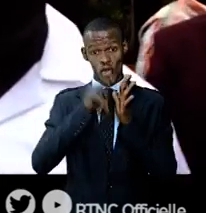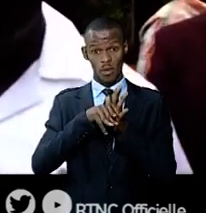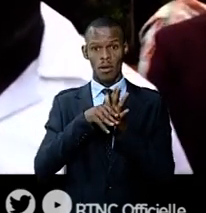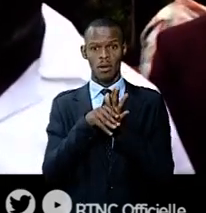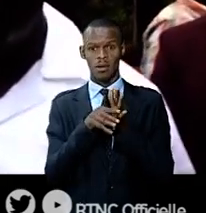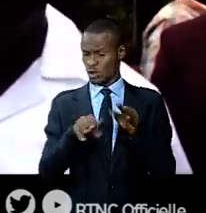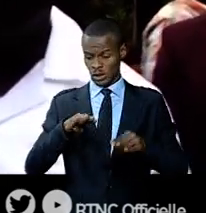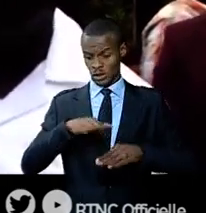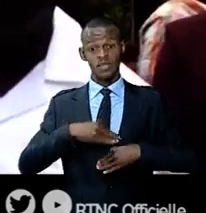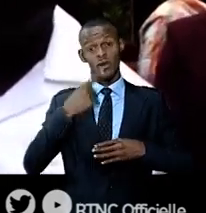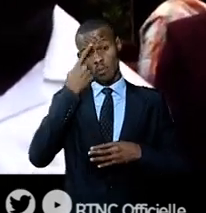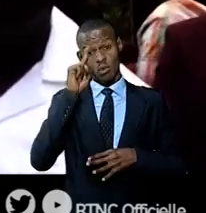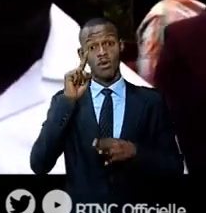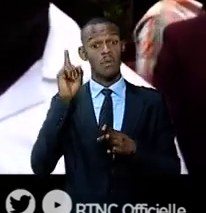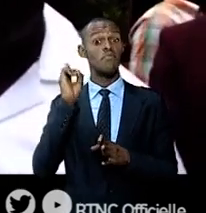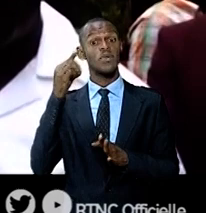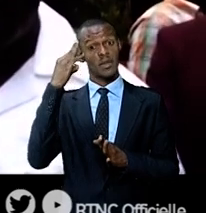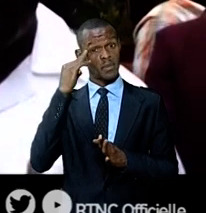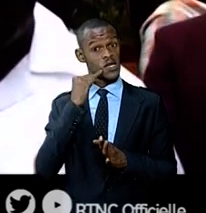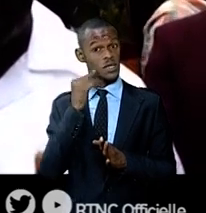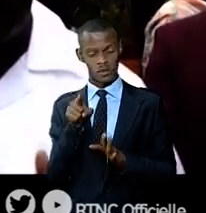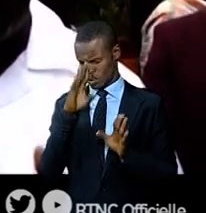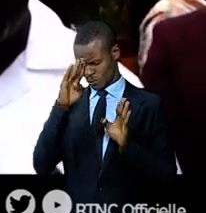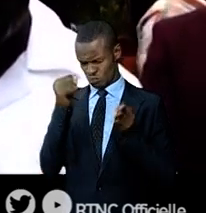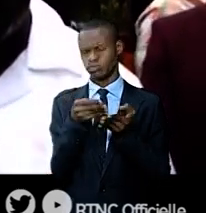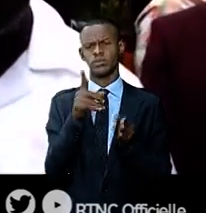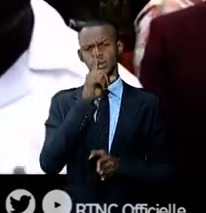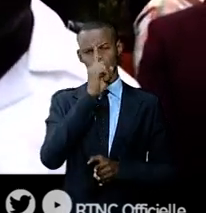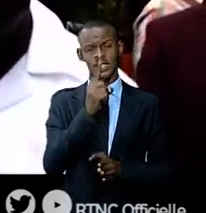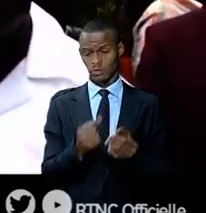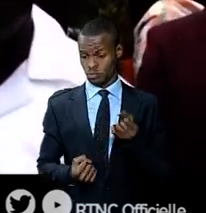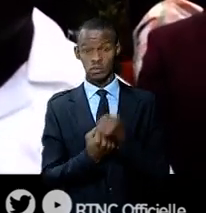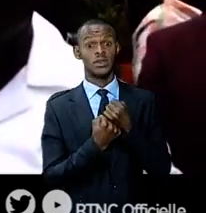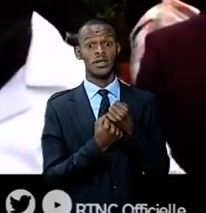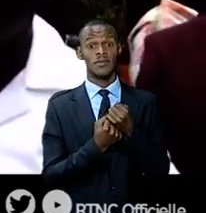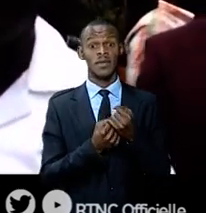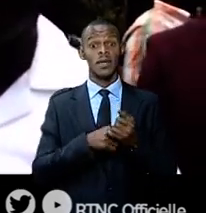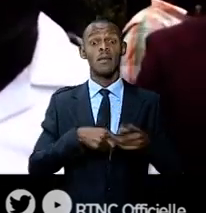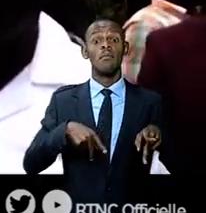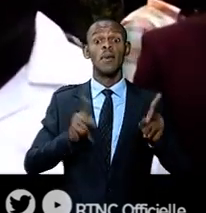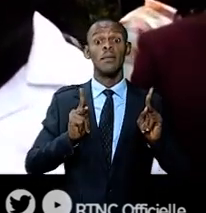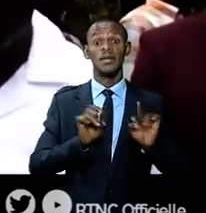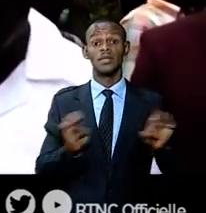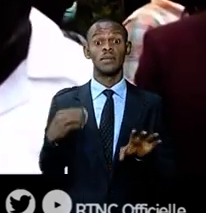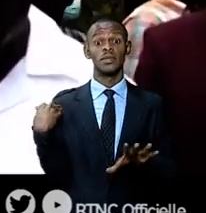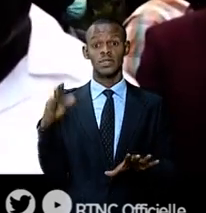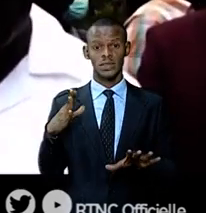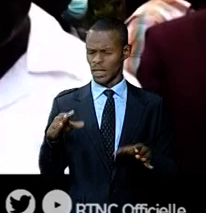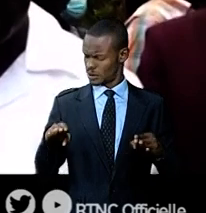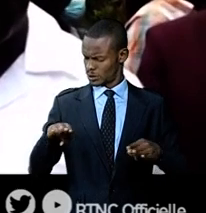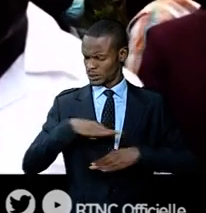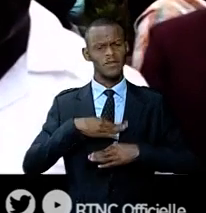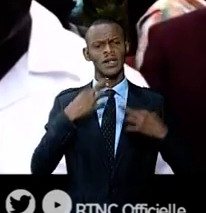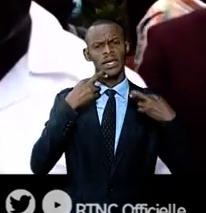a mis toute son intelligence, n'est-ce pas, à faire réussir, n'est-ce pas, cette épreuve, à faire réussir, n'est-ce pas,